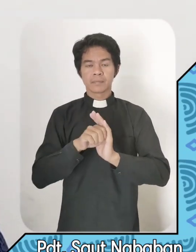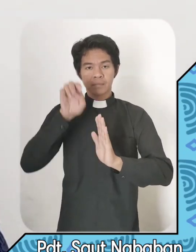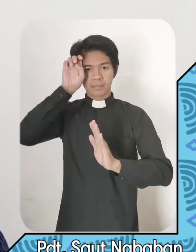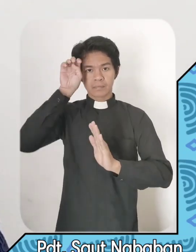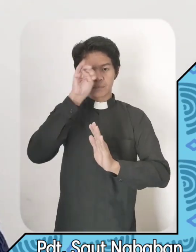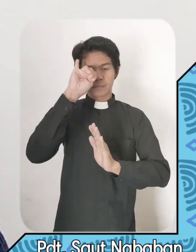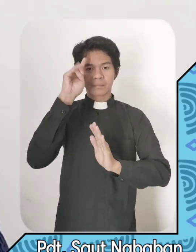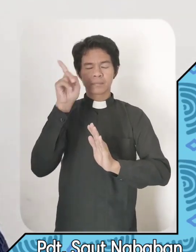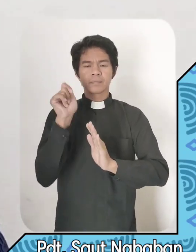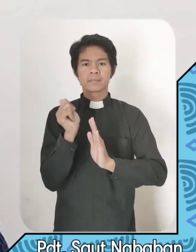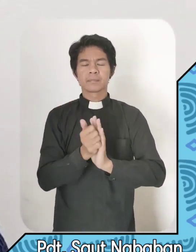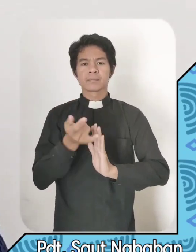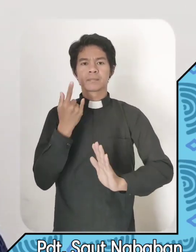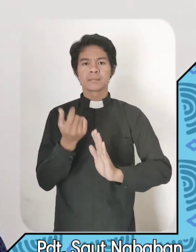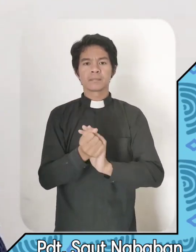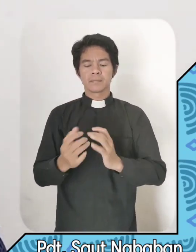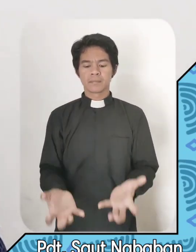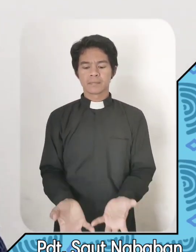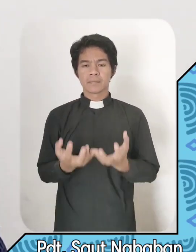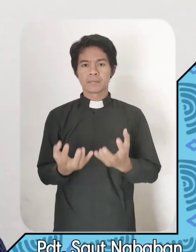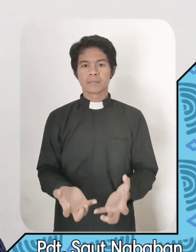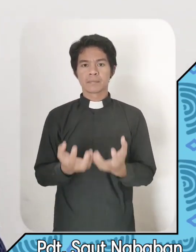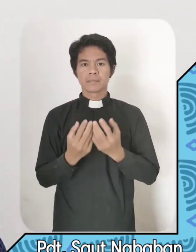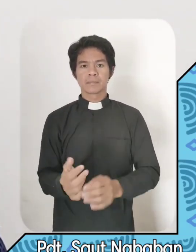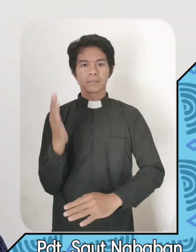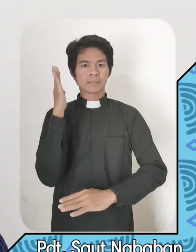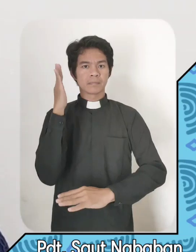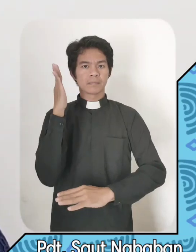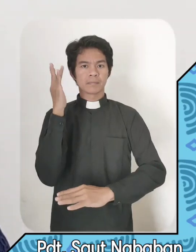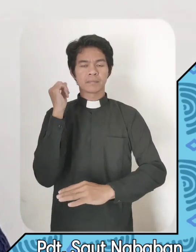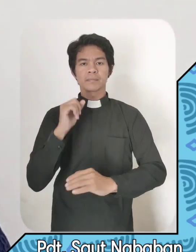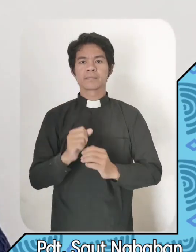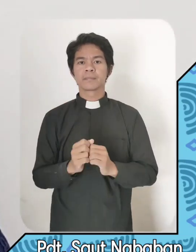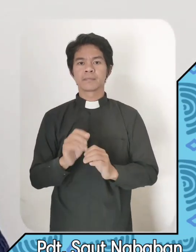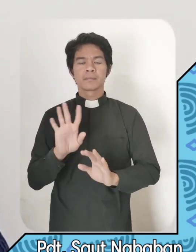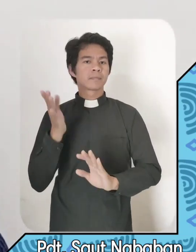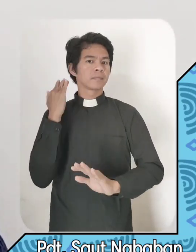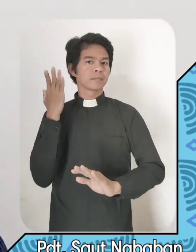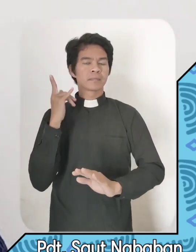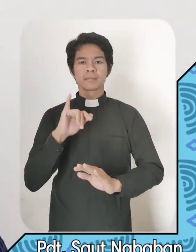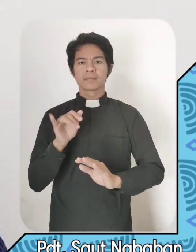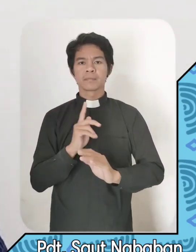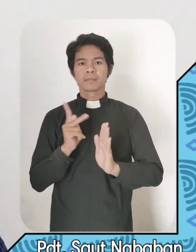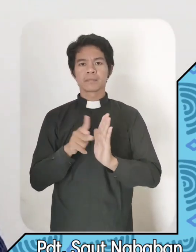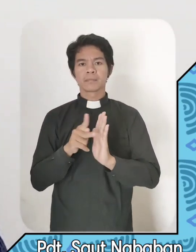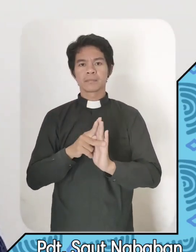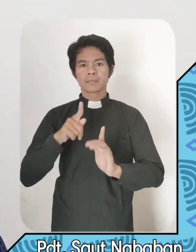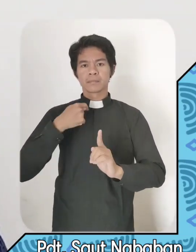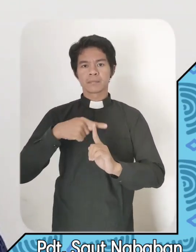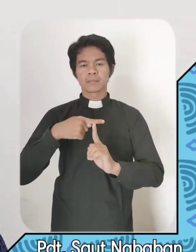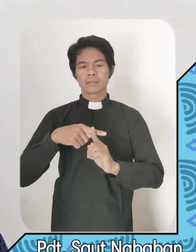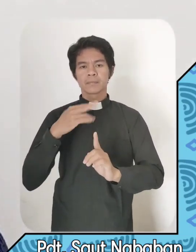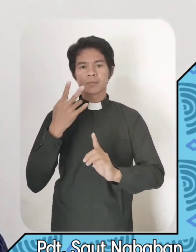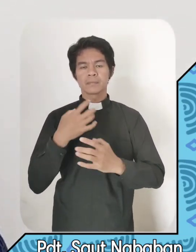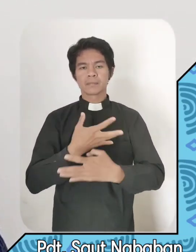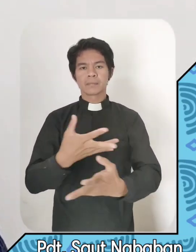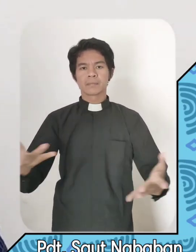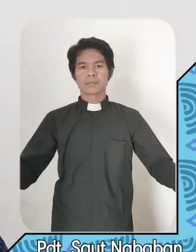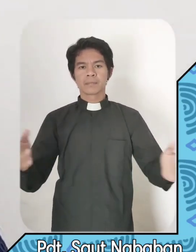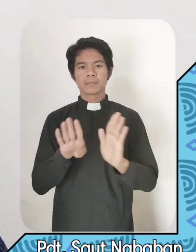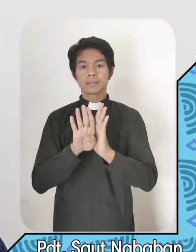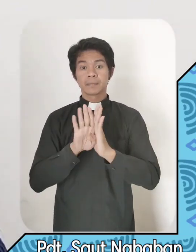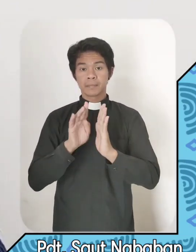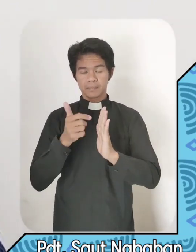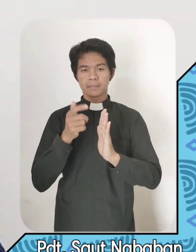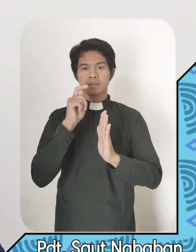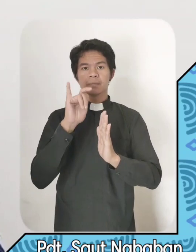pemaknaan ziarah pada waktu buha-buha ijo. Dahulu sebelum kekristenan, banyak